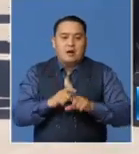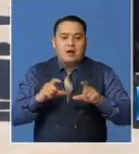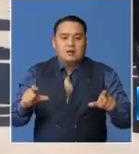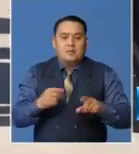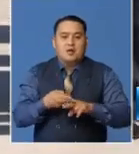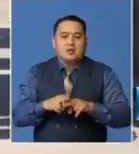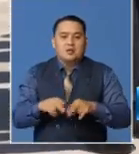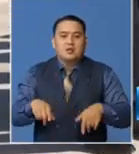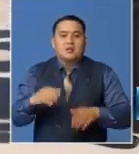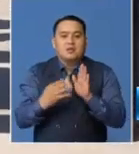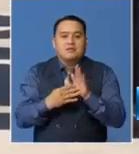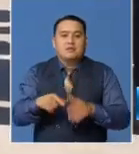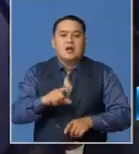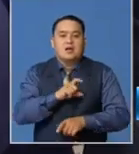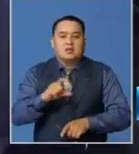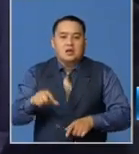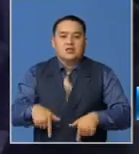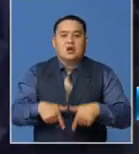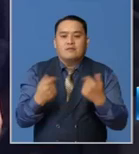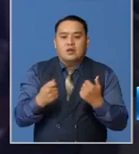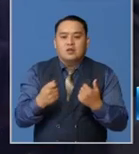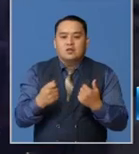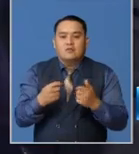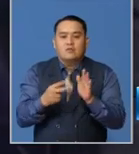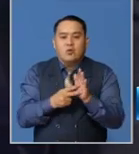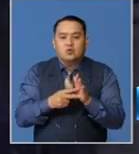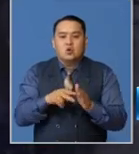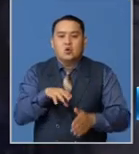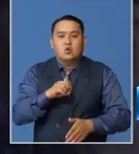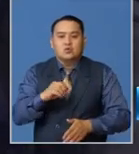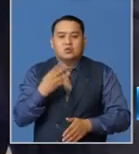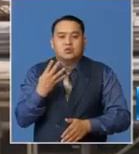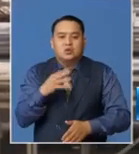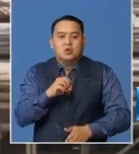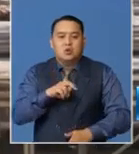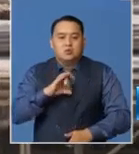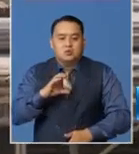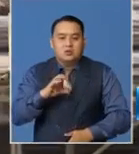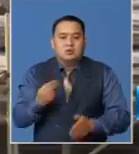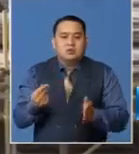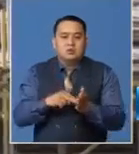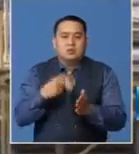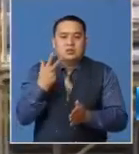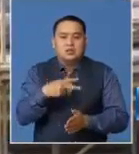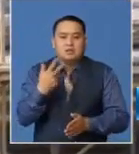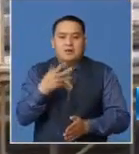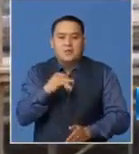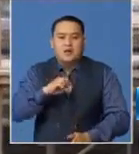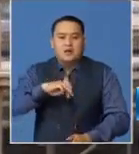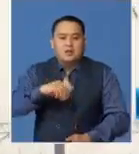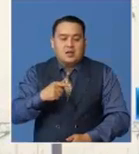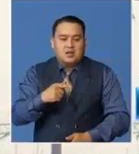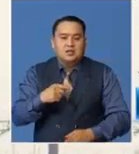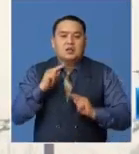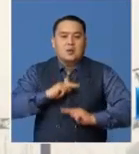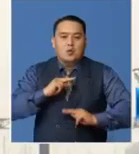9-тиэтажный отель это сто пятьдесят пять стандартных номеров 8 полулюкс of и 4 люкс и его стоимость 32 миллиарда тенге сейчас